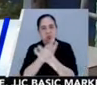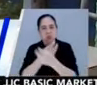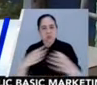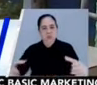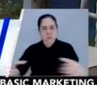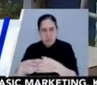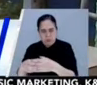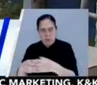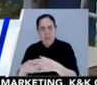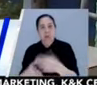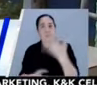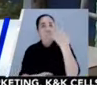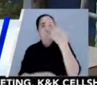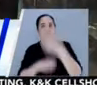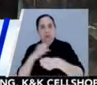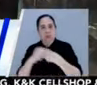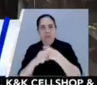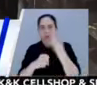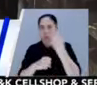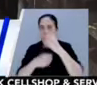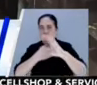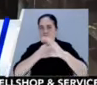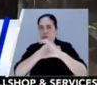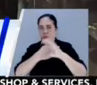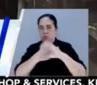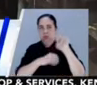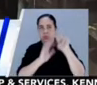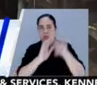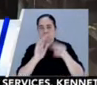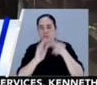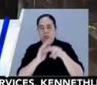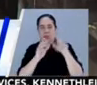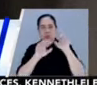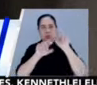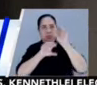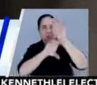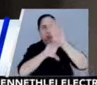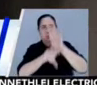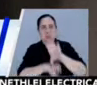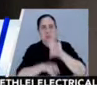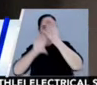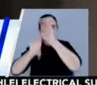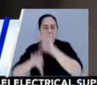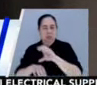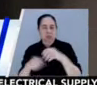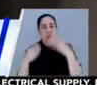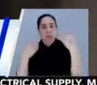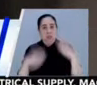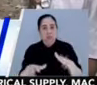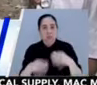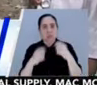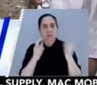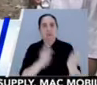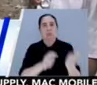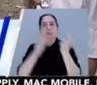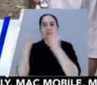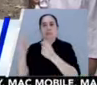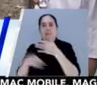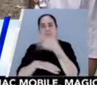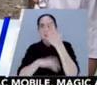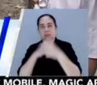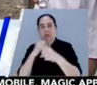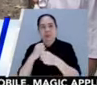limang taon lang ang kontrata ng mga inililibing sa mga apartment type Na nitsong Tulad nito Pagkatapos ay nililipat na ang mga buto sa stone